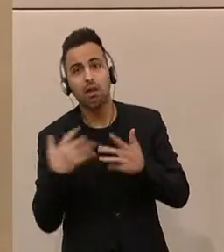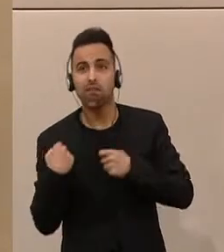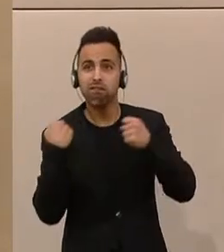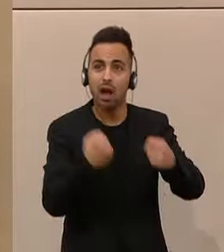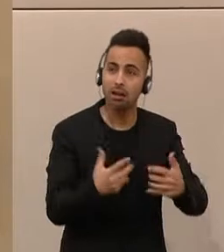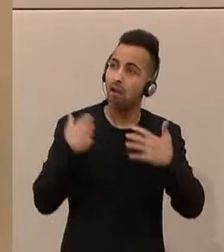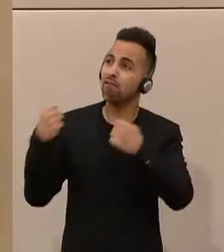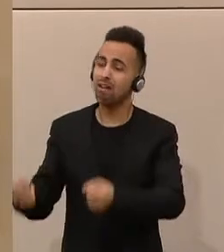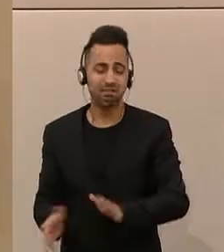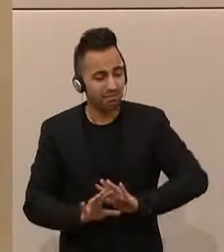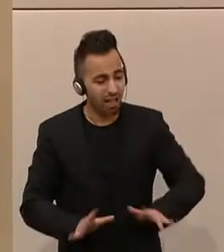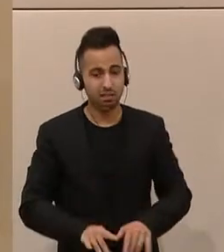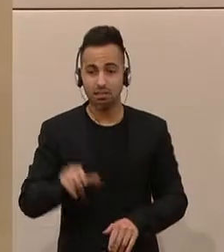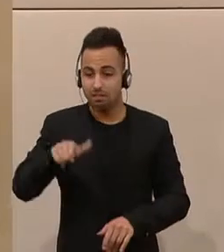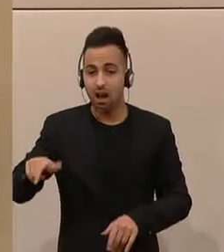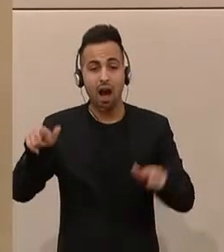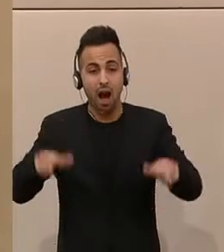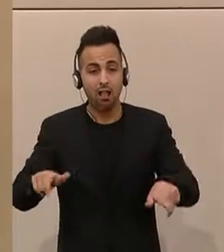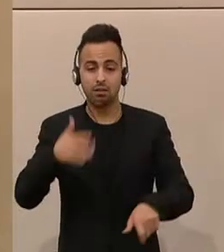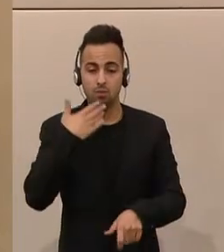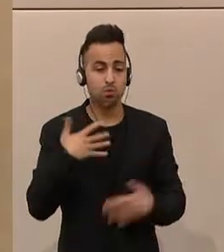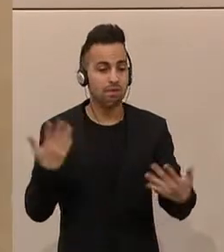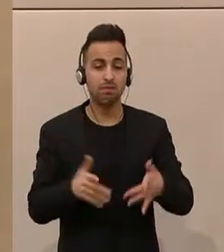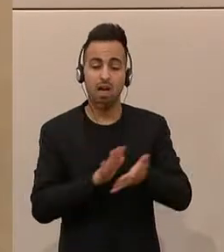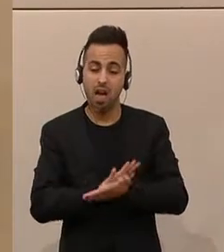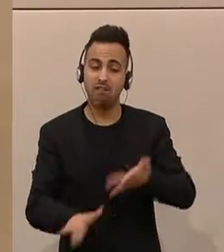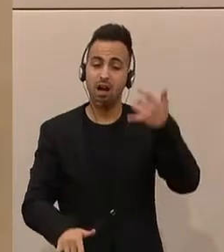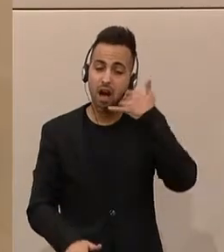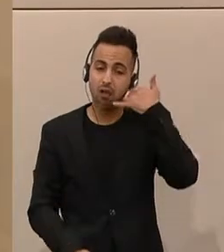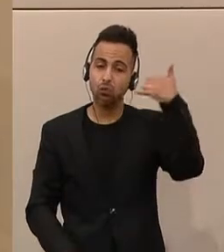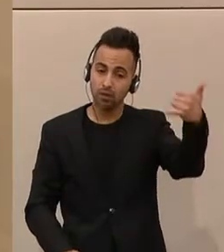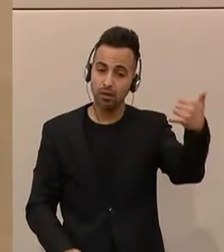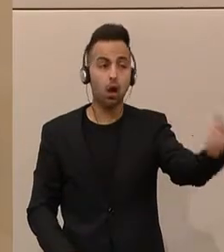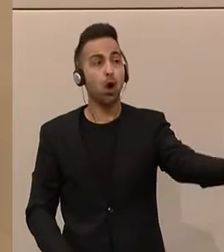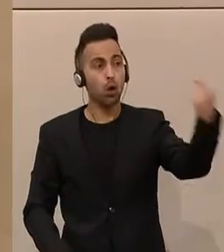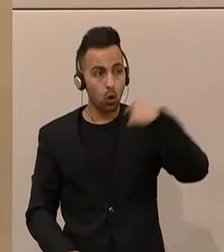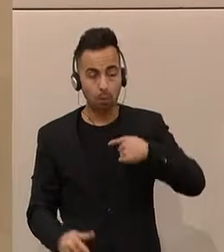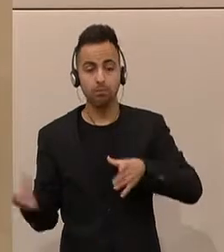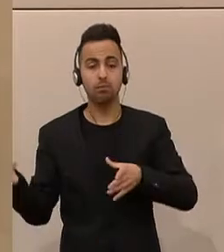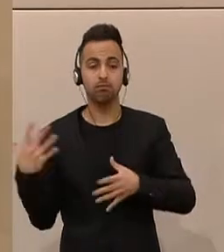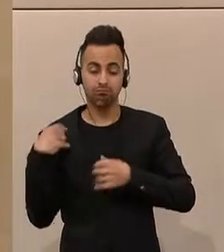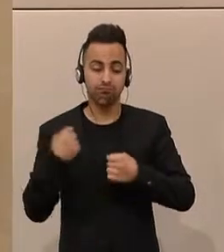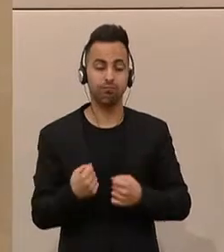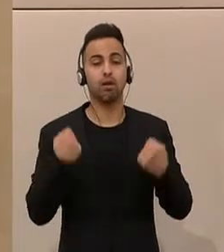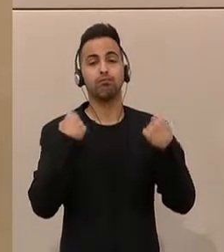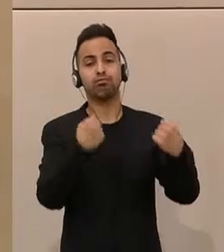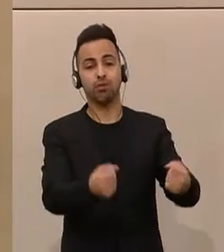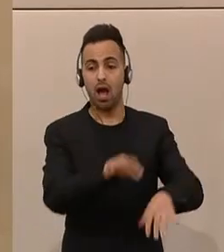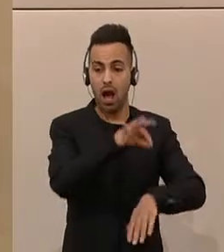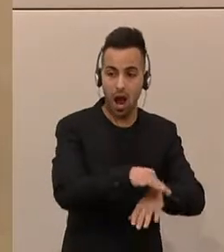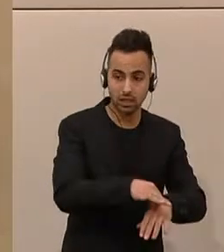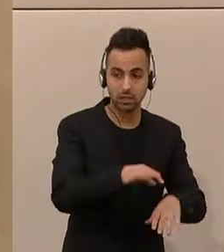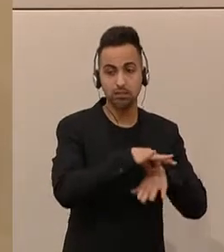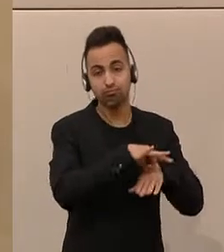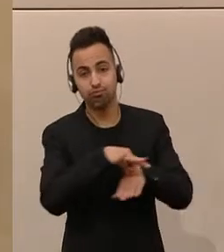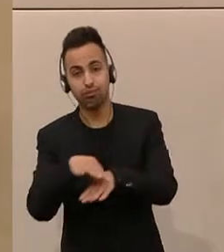Die möchten einfach mal die Möglichkeit haben, wo anzurufen. Und dann werde ich gefeiert. Ich werde zum Arzt gefeiert, ich werde zu meinen Freundinnen gefeiert. Und